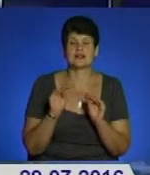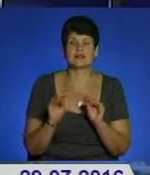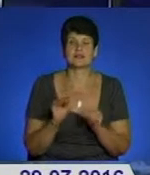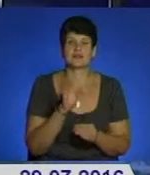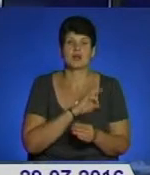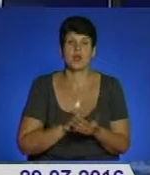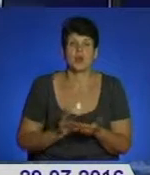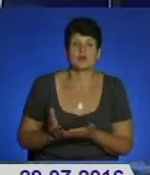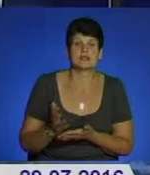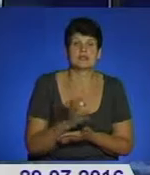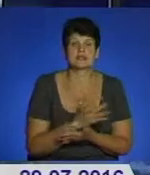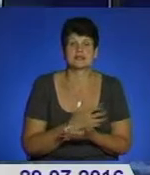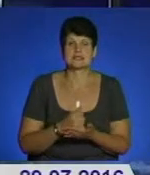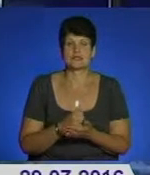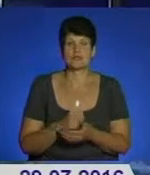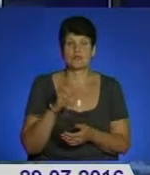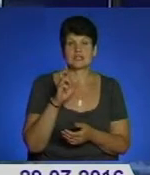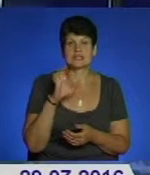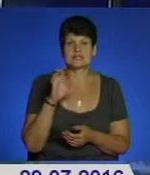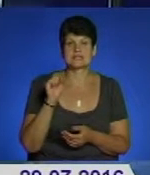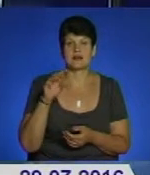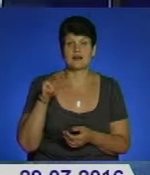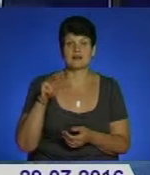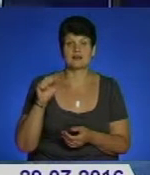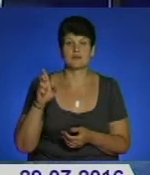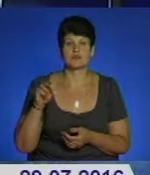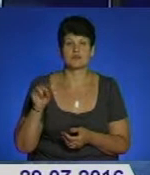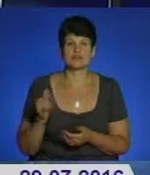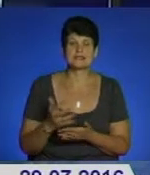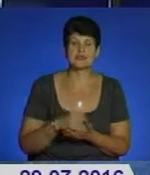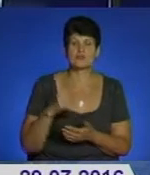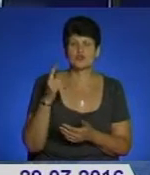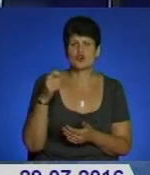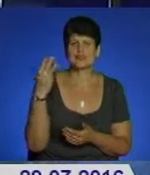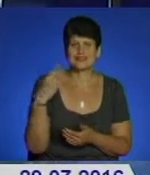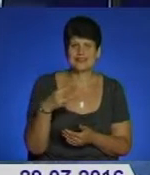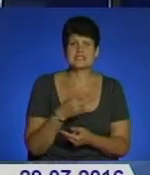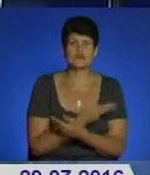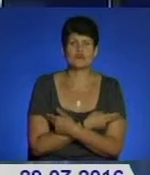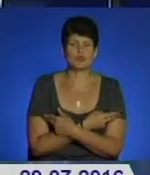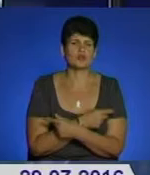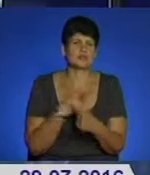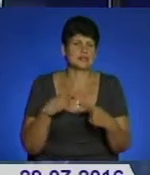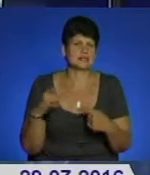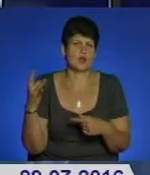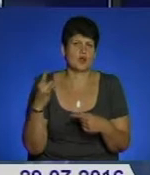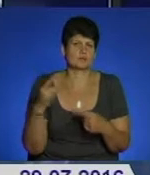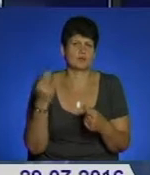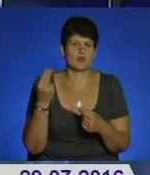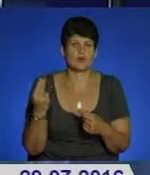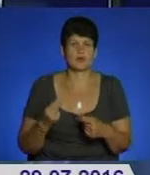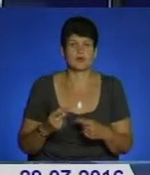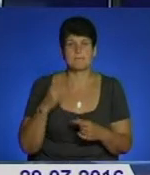засновник театру книги «Діалог» Борис Салапчук зібрав понад 130 футболок різного розміру і кольору. Мріє відтворити з